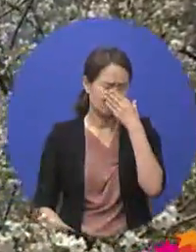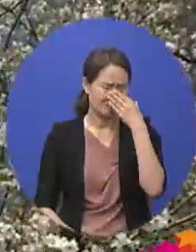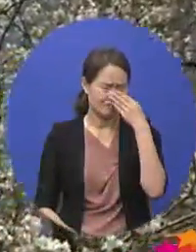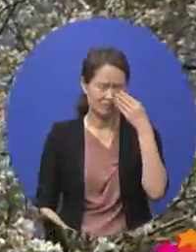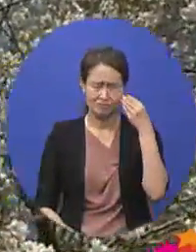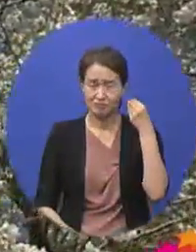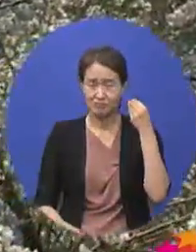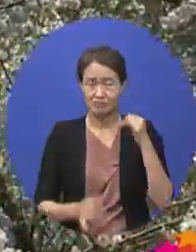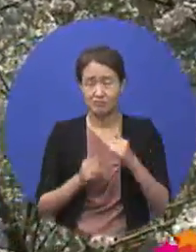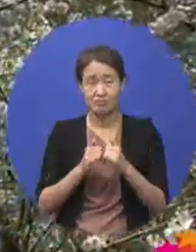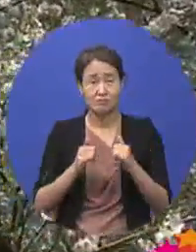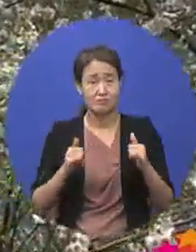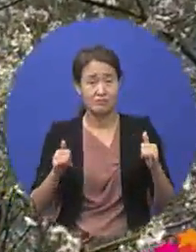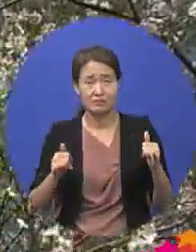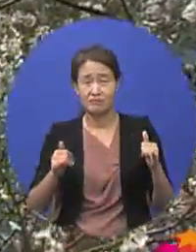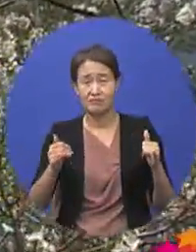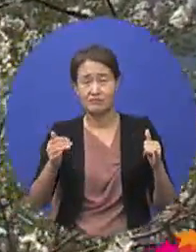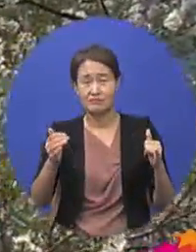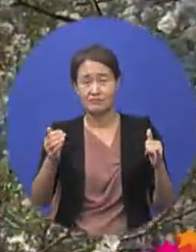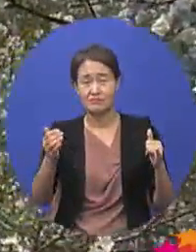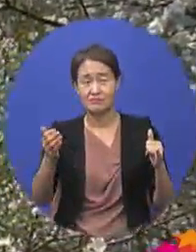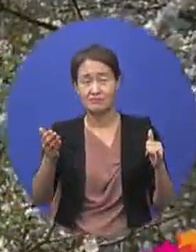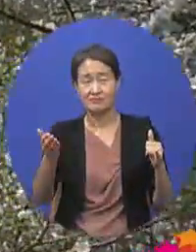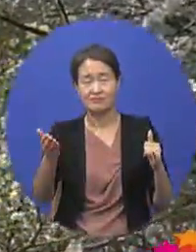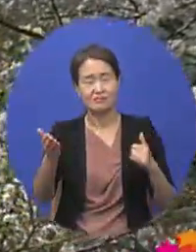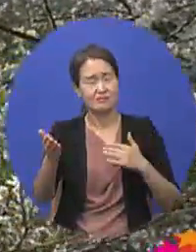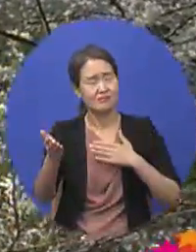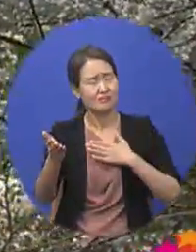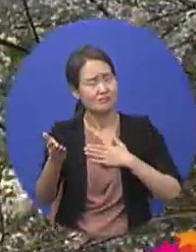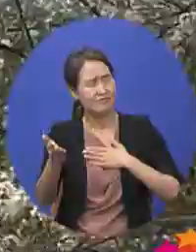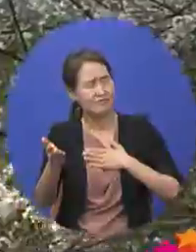해두고 외면하는 사람아